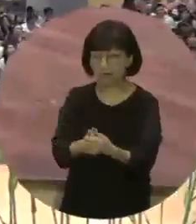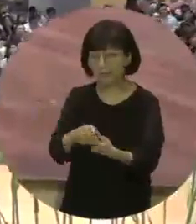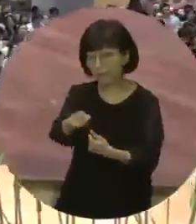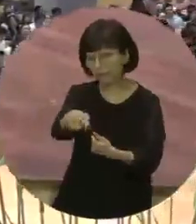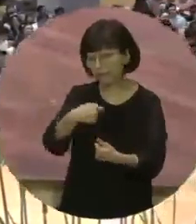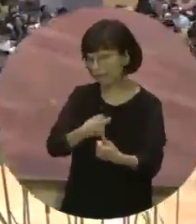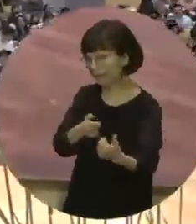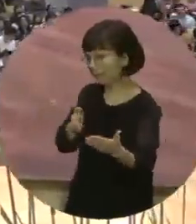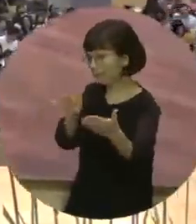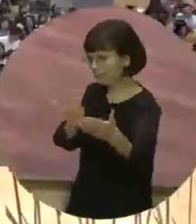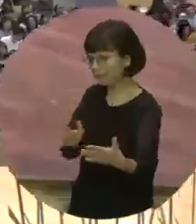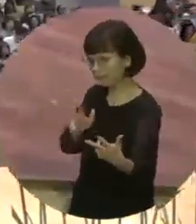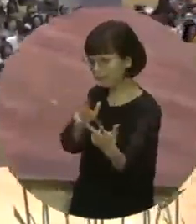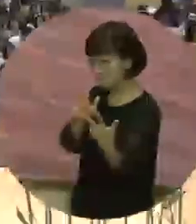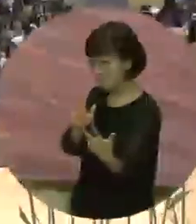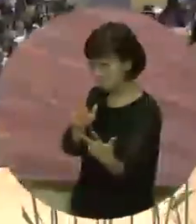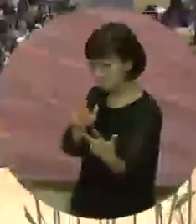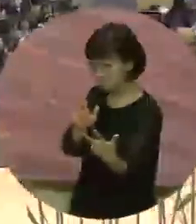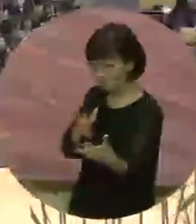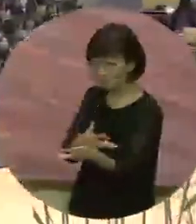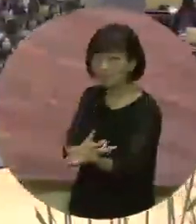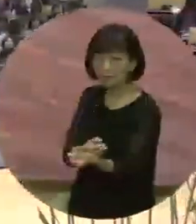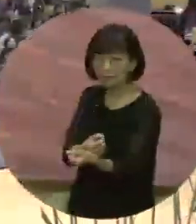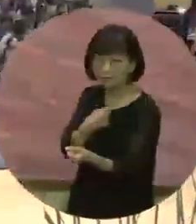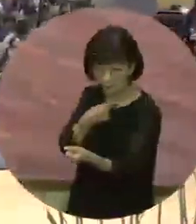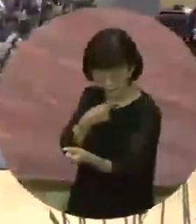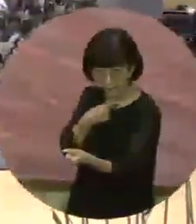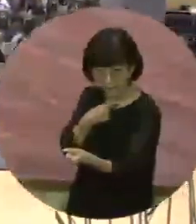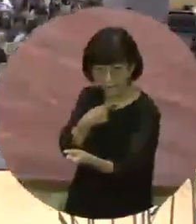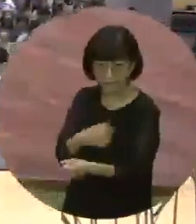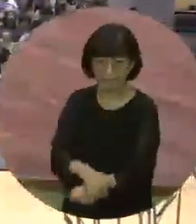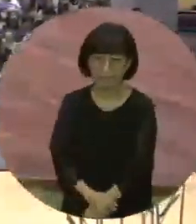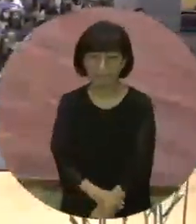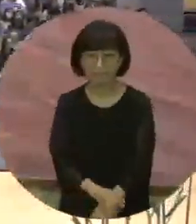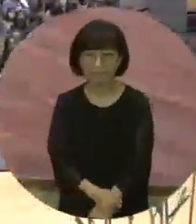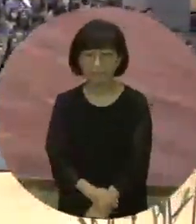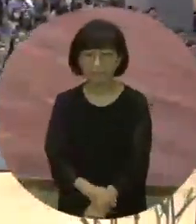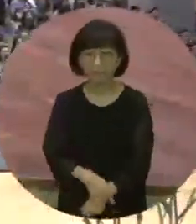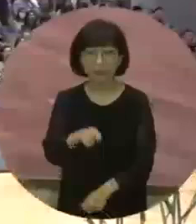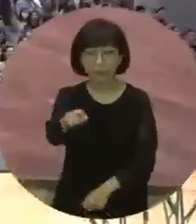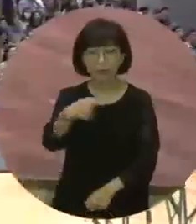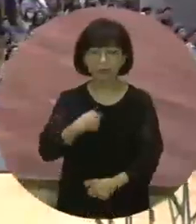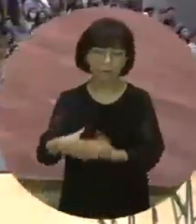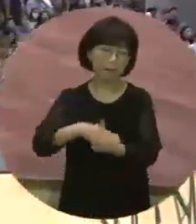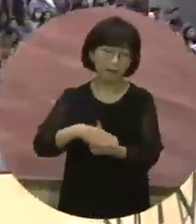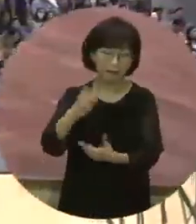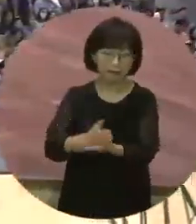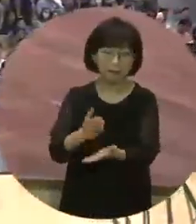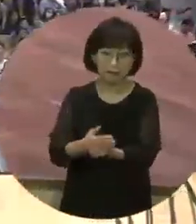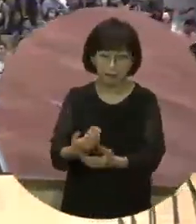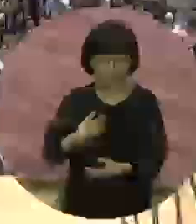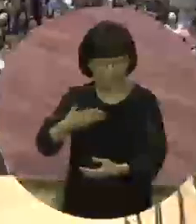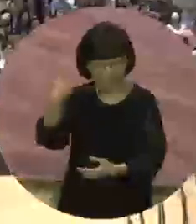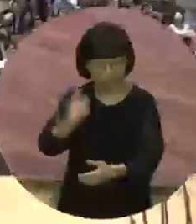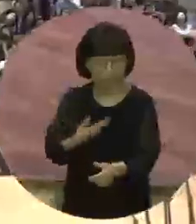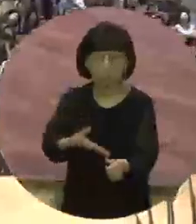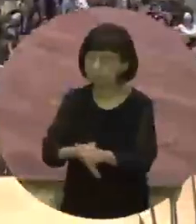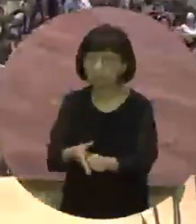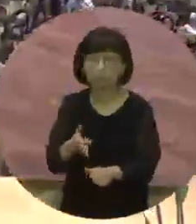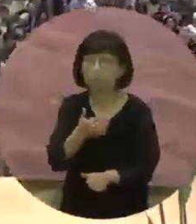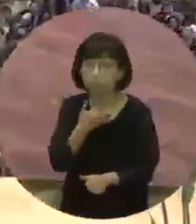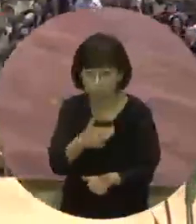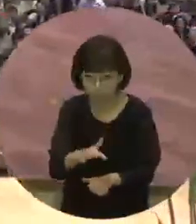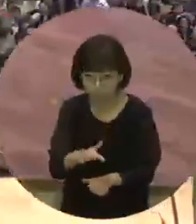우리와 너 사이에 맹세하여 너와 계약을 맺으라 말하였노라. 너는 우리를 해하지 말라. 이는 우리가 너를 범하지